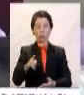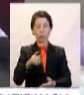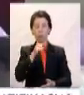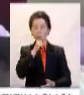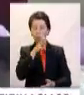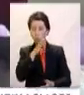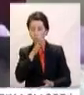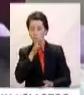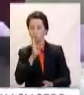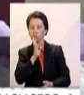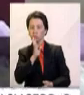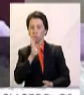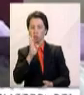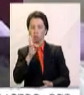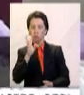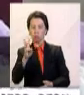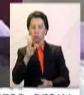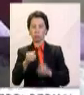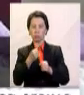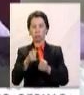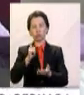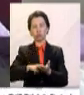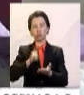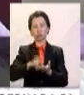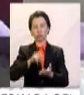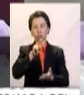75 tahun, dia terpaksa berhutang hampir